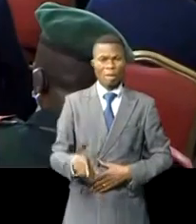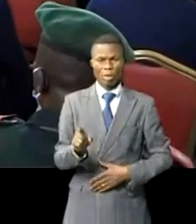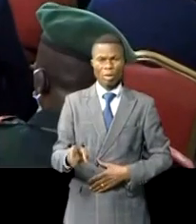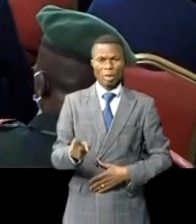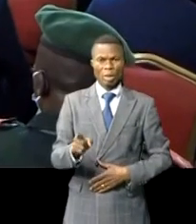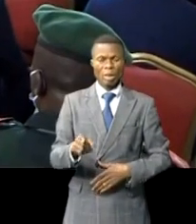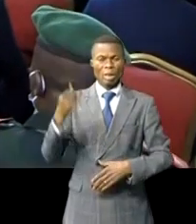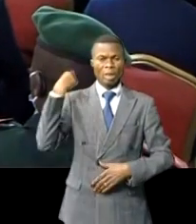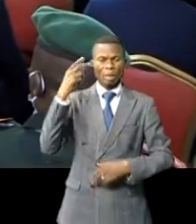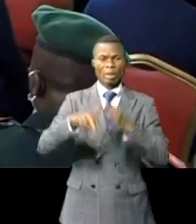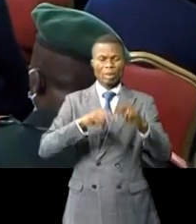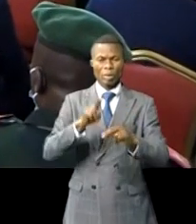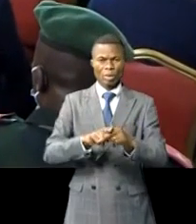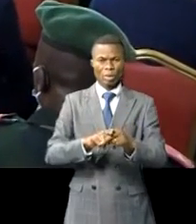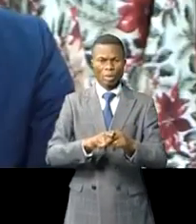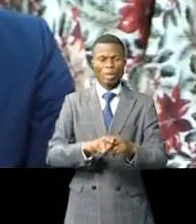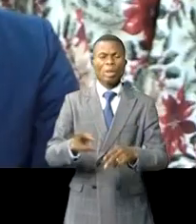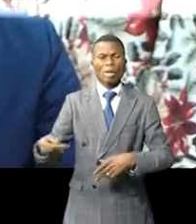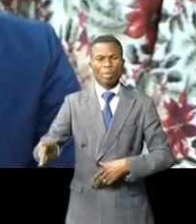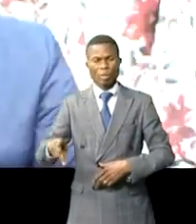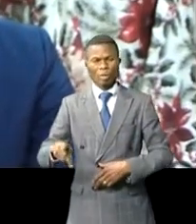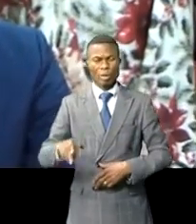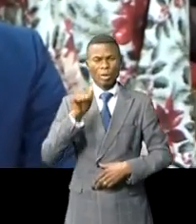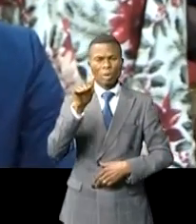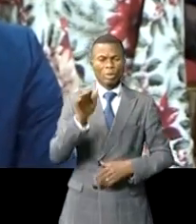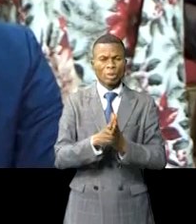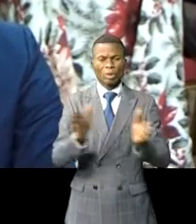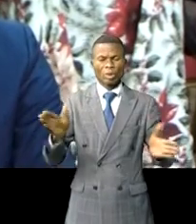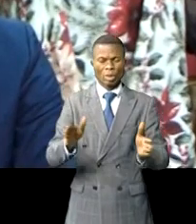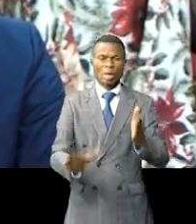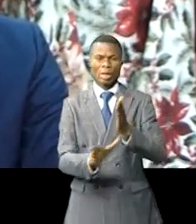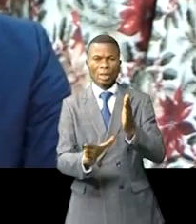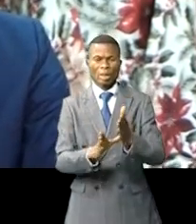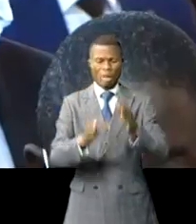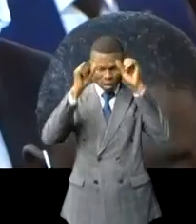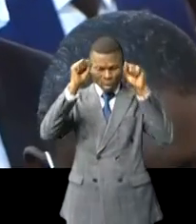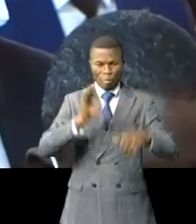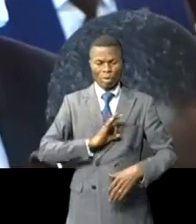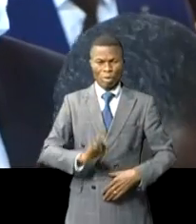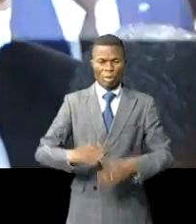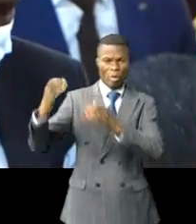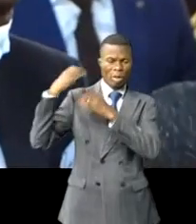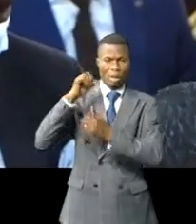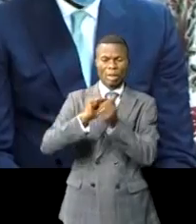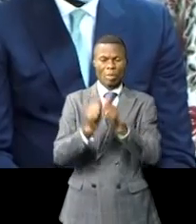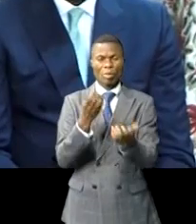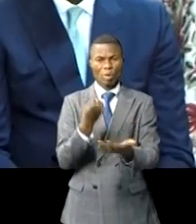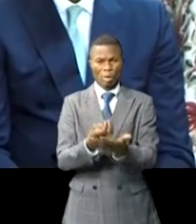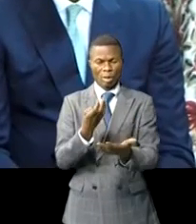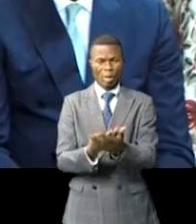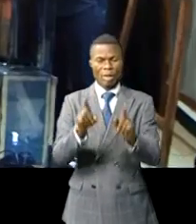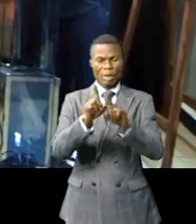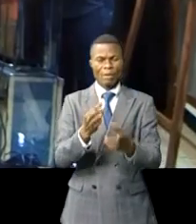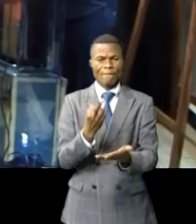des députés nationaux et provinciaux et du directeur du cabinet adjoint du chef de l'État en charge des questions économiques et des